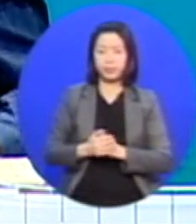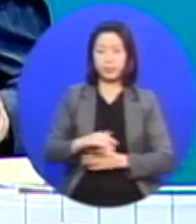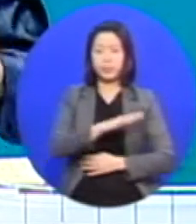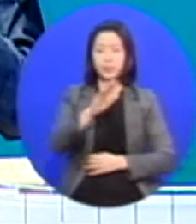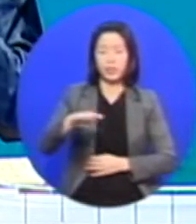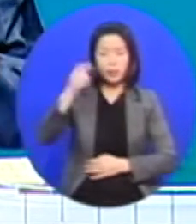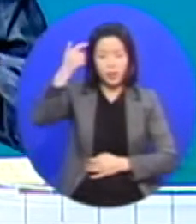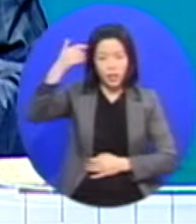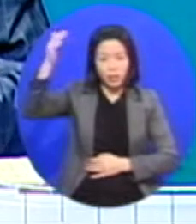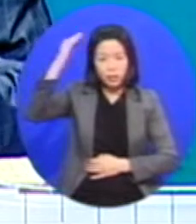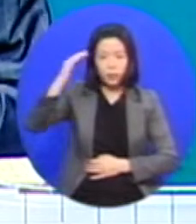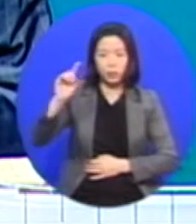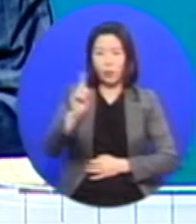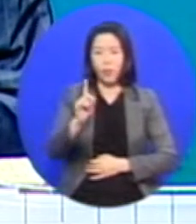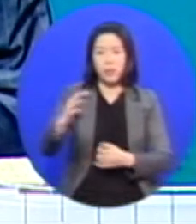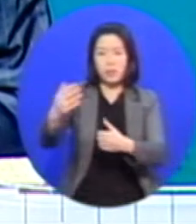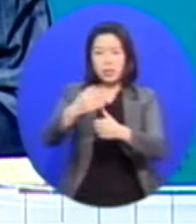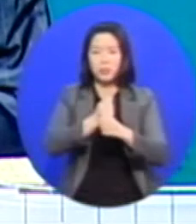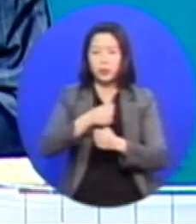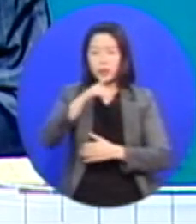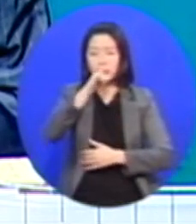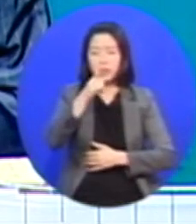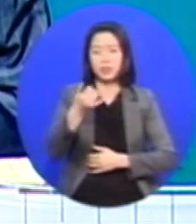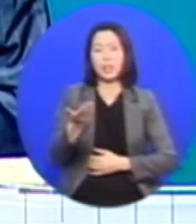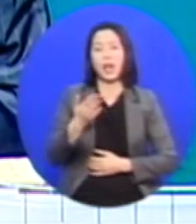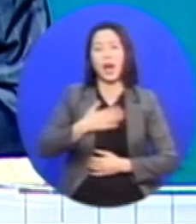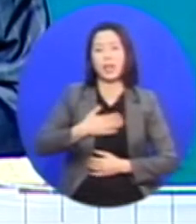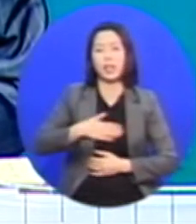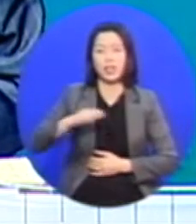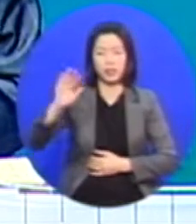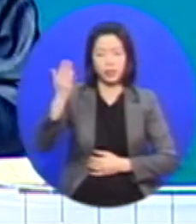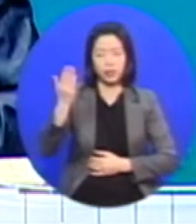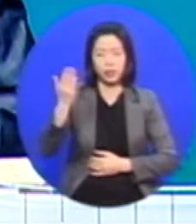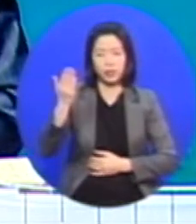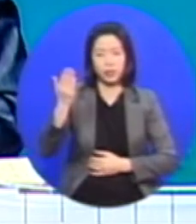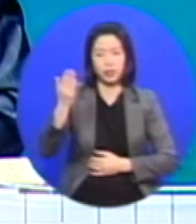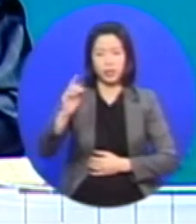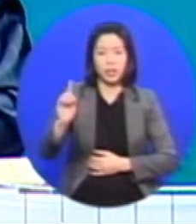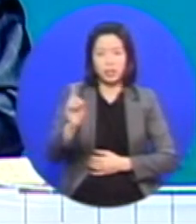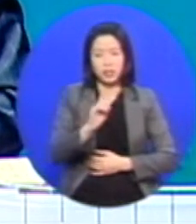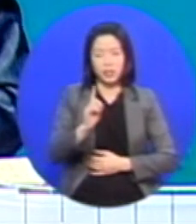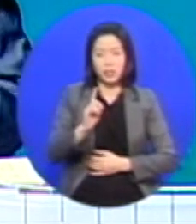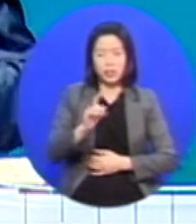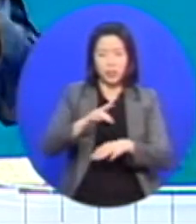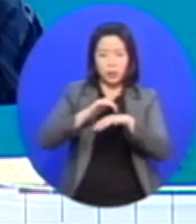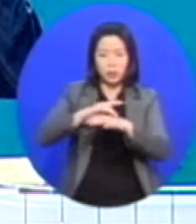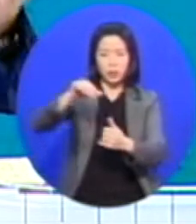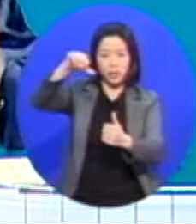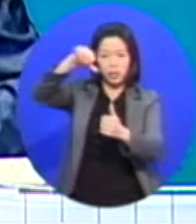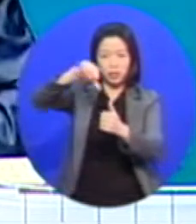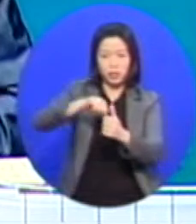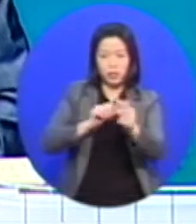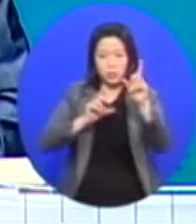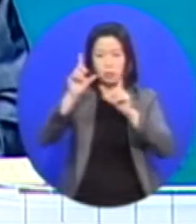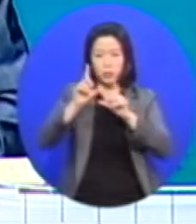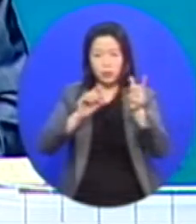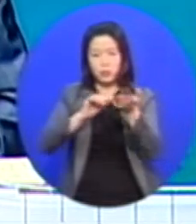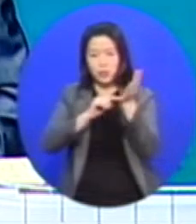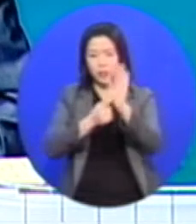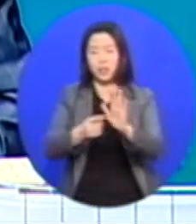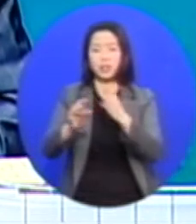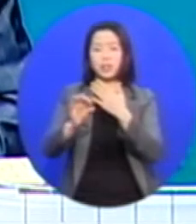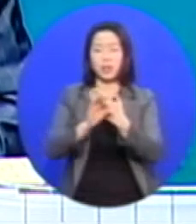우리가 영적으로 얼마나 묶여 있는 지를 알아야 되요 차라리 귀신들린 현상의 나타난다면